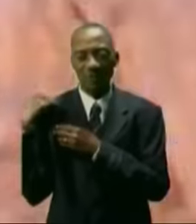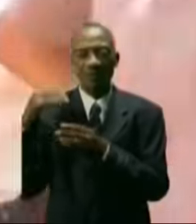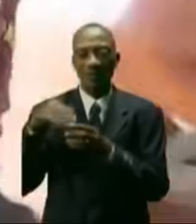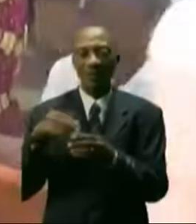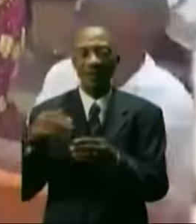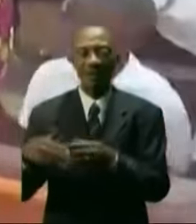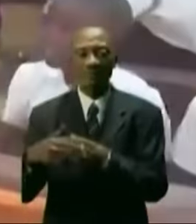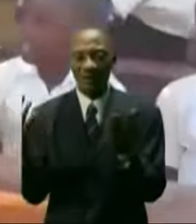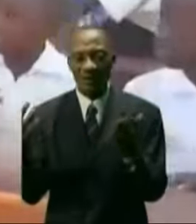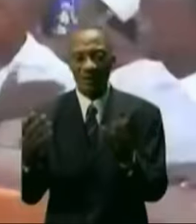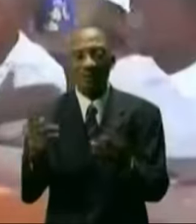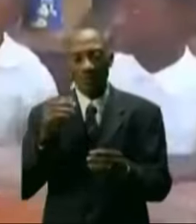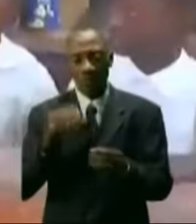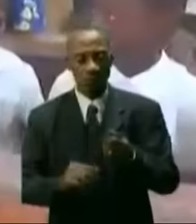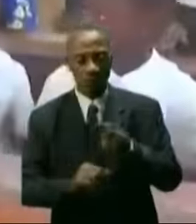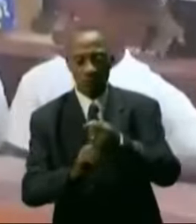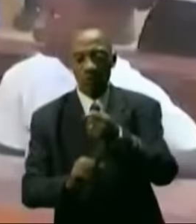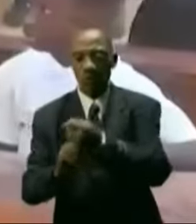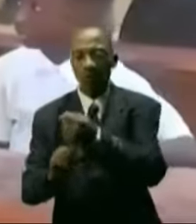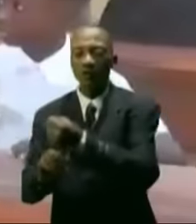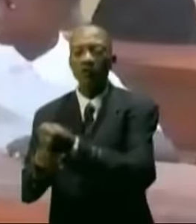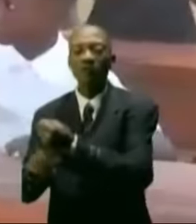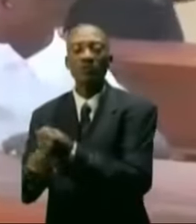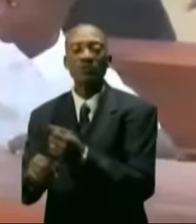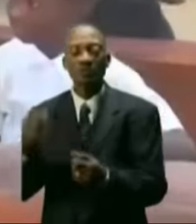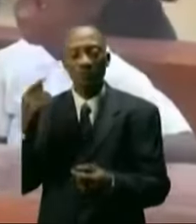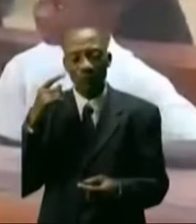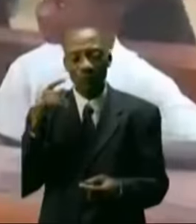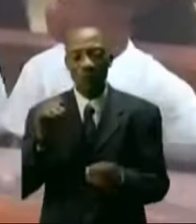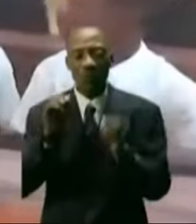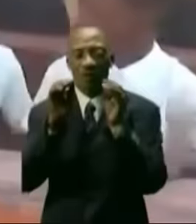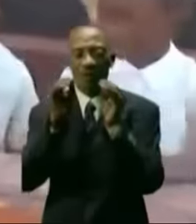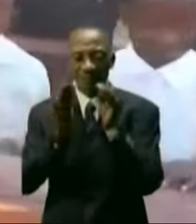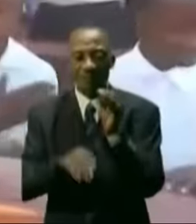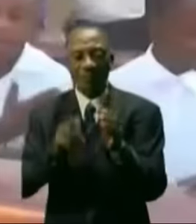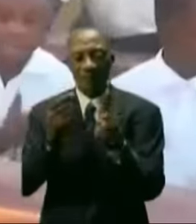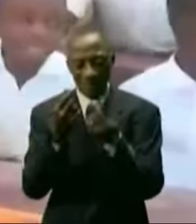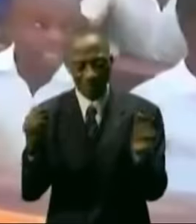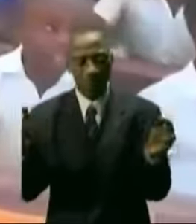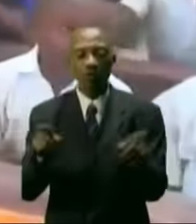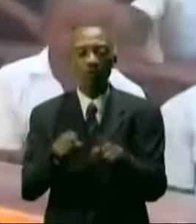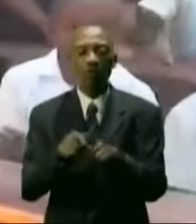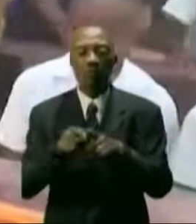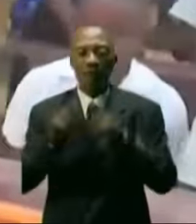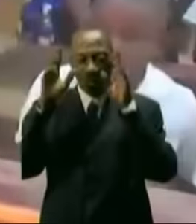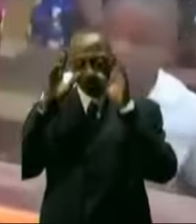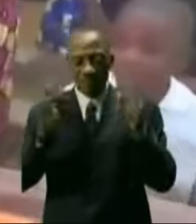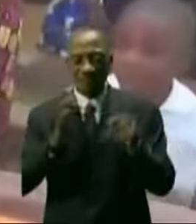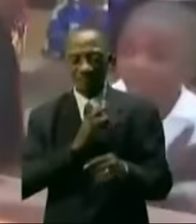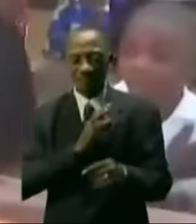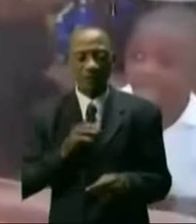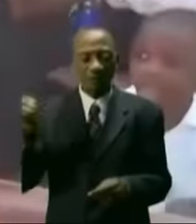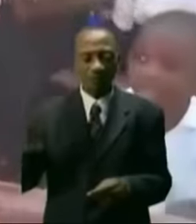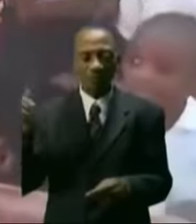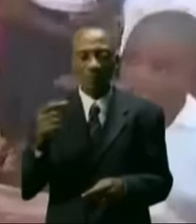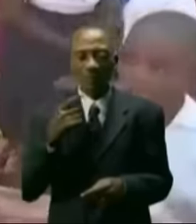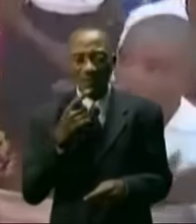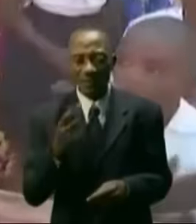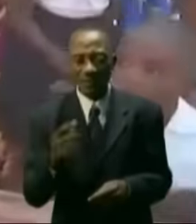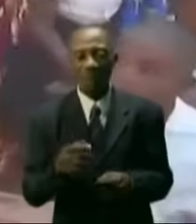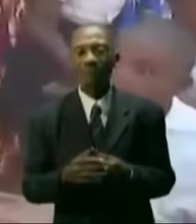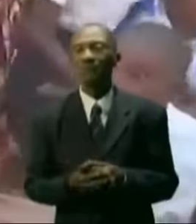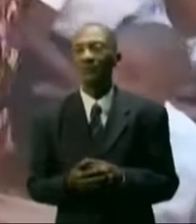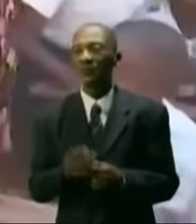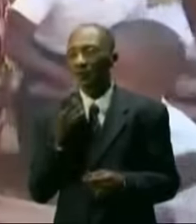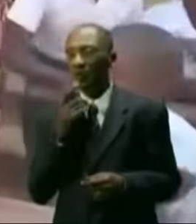de gratuité de l'enseignement de base que prend le gouvernement de la République. Pour le lieutenant-colonel Liévin Kitoko, commandant Boulouo,